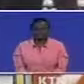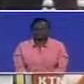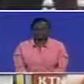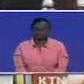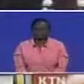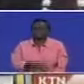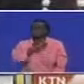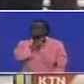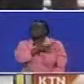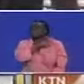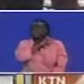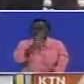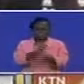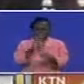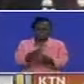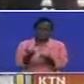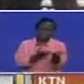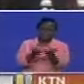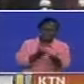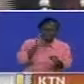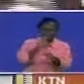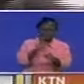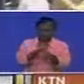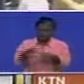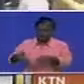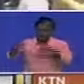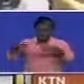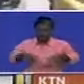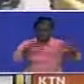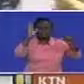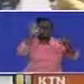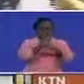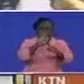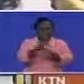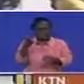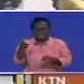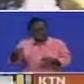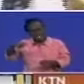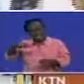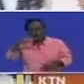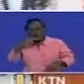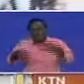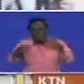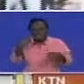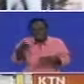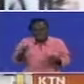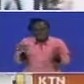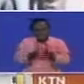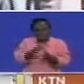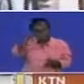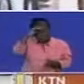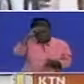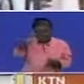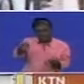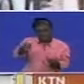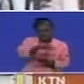Kelele ni nyingi, business ni nyingi, hawkers ni wengi, hizi hoteli zinachanganyika na club. Hapo unakuja unachanganya